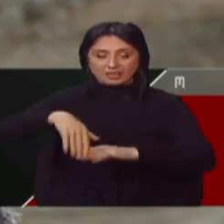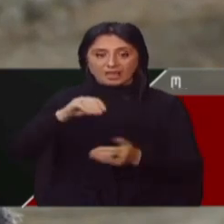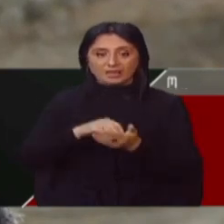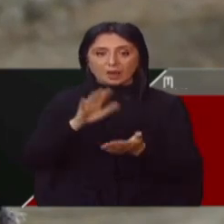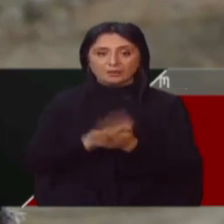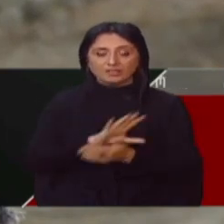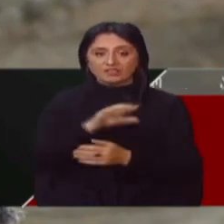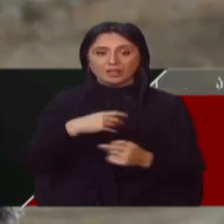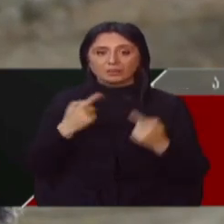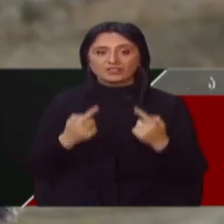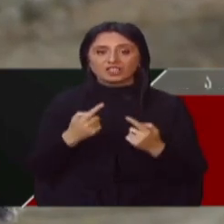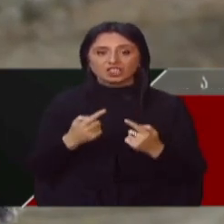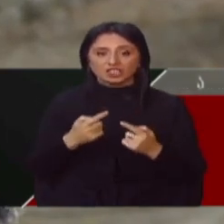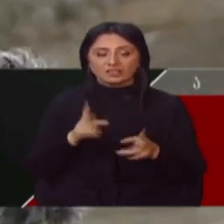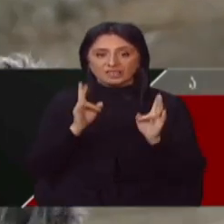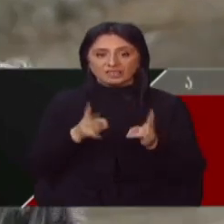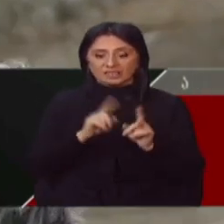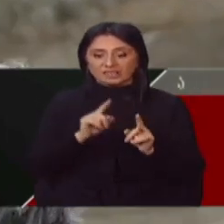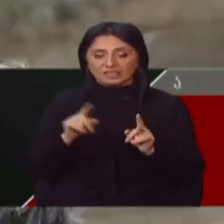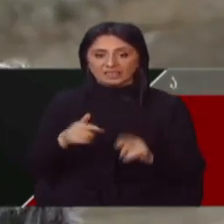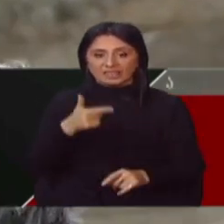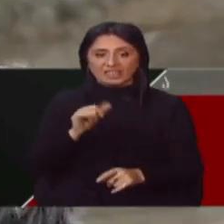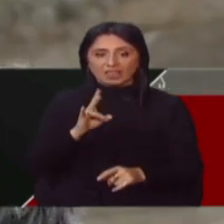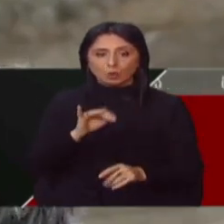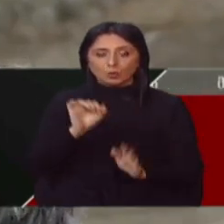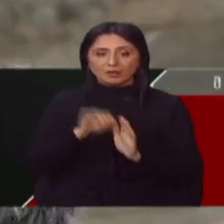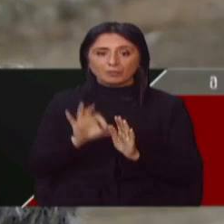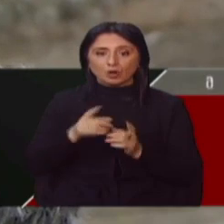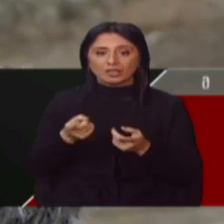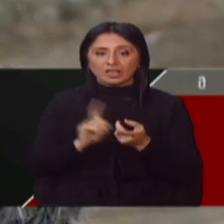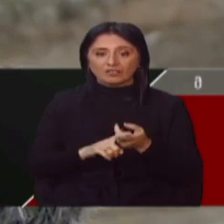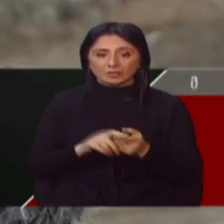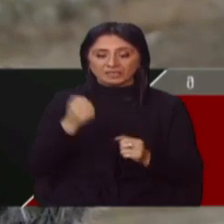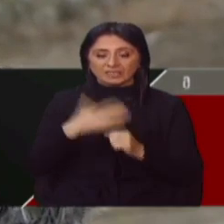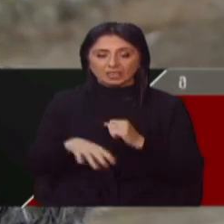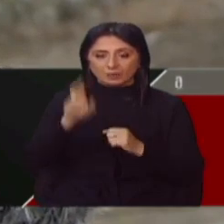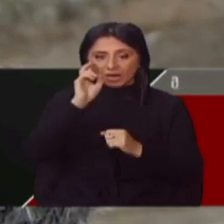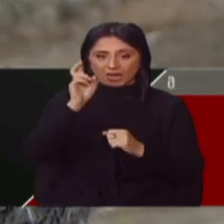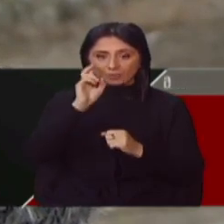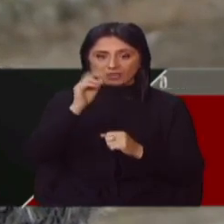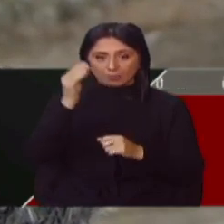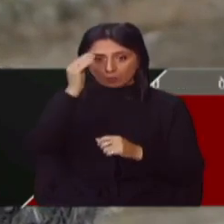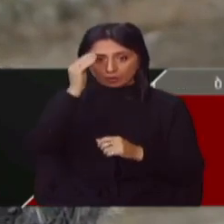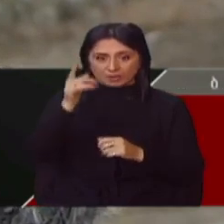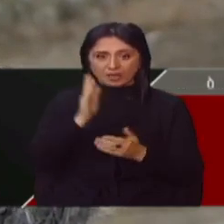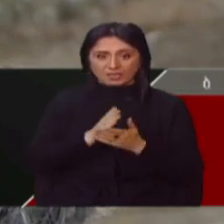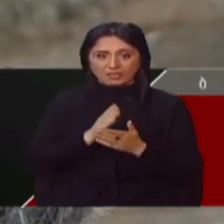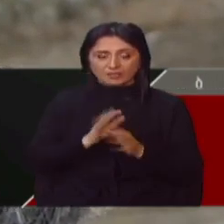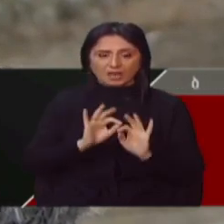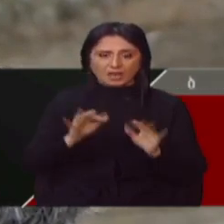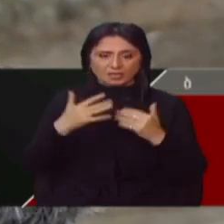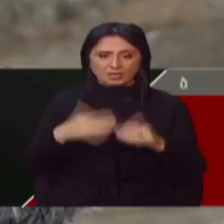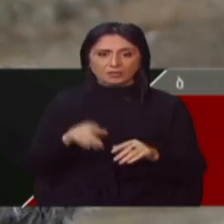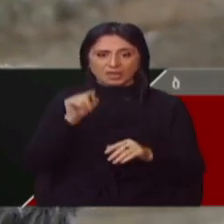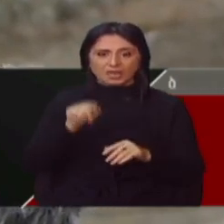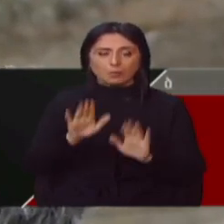dafiksirebul qvela mishnolovan incidentze Tamaz Ginturis mqvelobastan dakavshirebit tsentraluri khelisuflebis pozitsia are gaqadebuli da